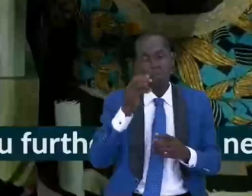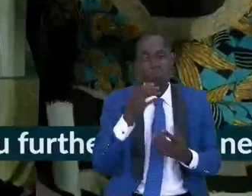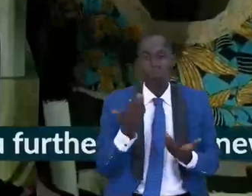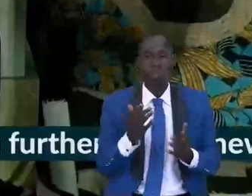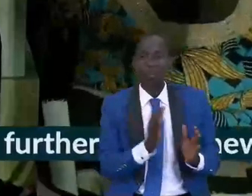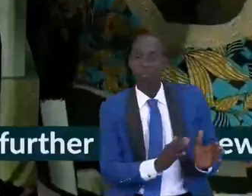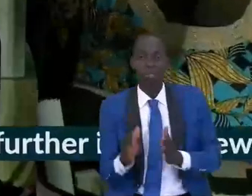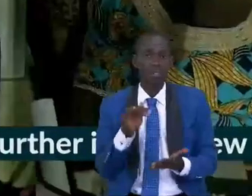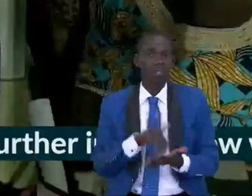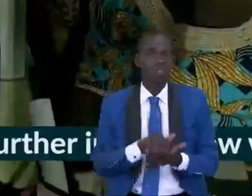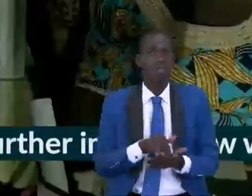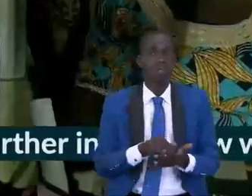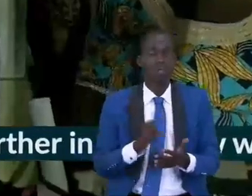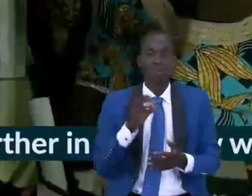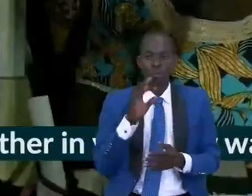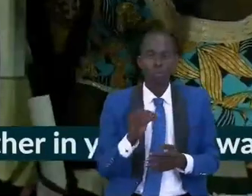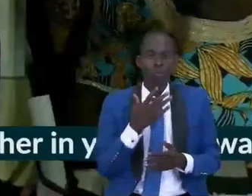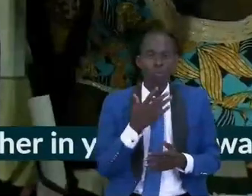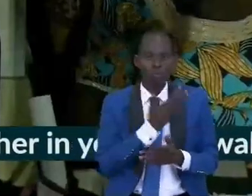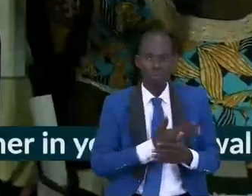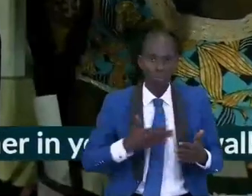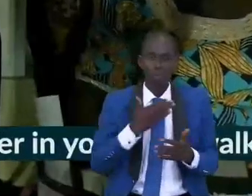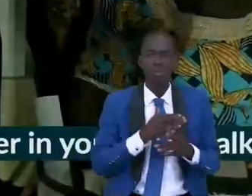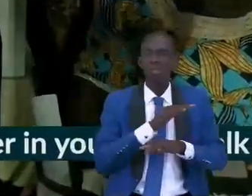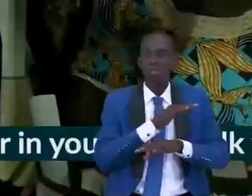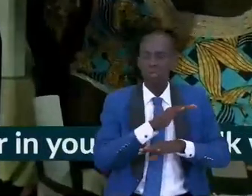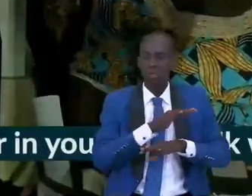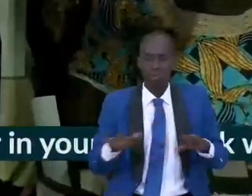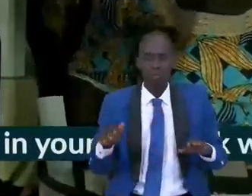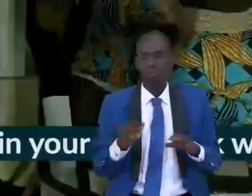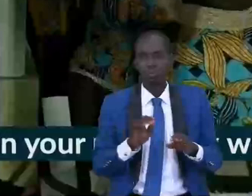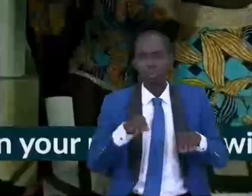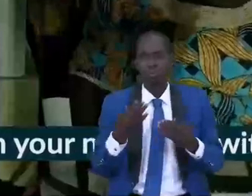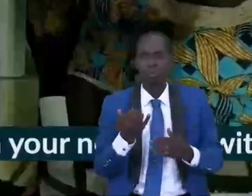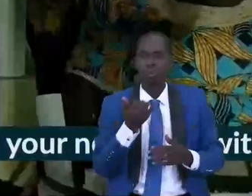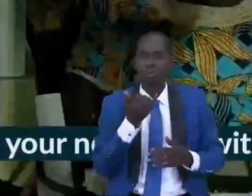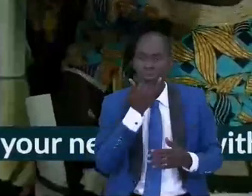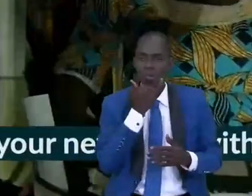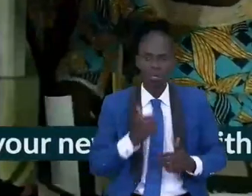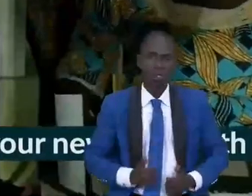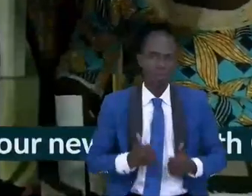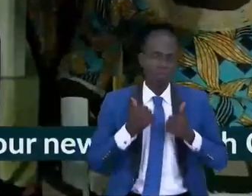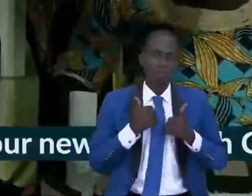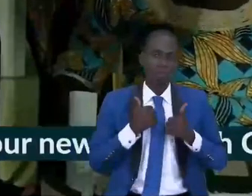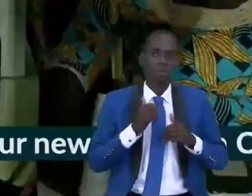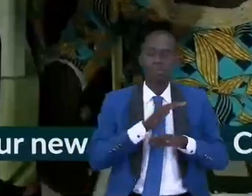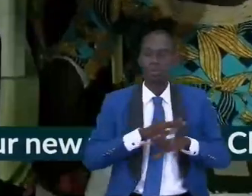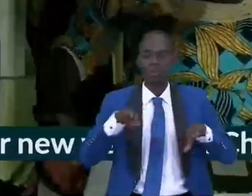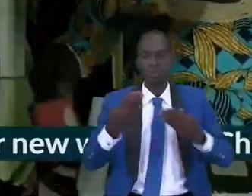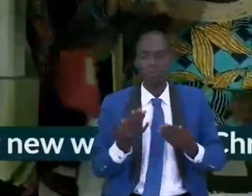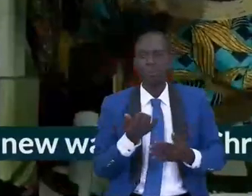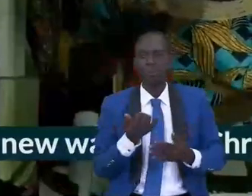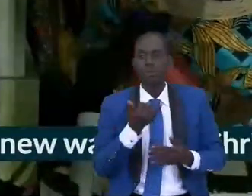Il y a un lien pour ceux qui sont en ligne, un lien à suivre pour